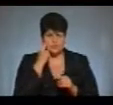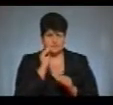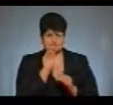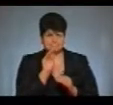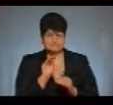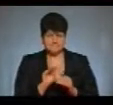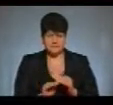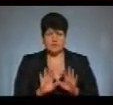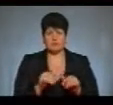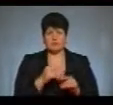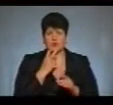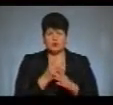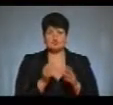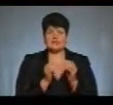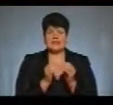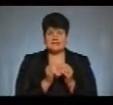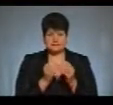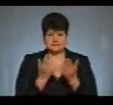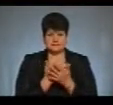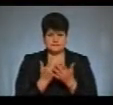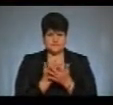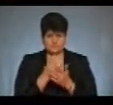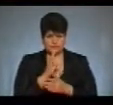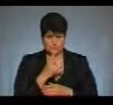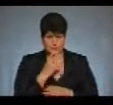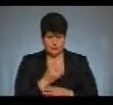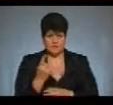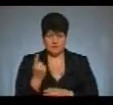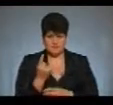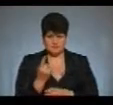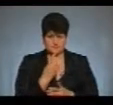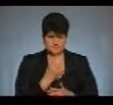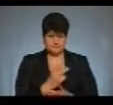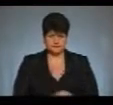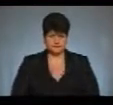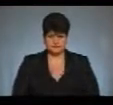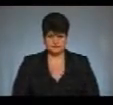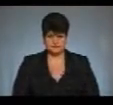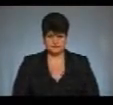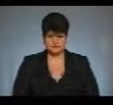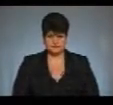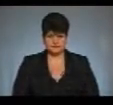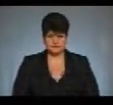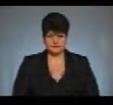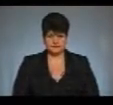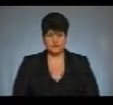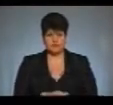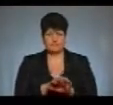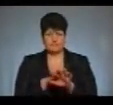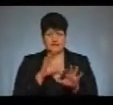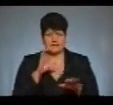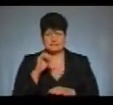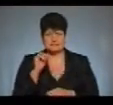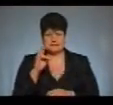кінофесту покажуть 10 кінострічок. Першу сьогодні бачила наша знімальна група. У залі Cinema